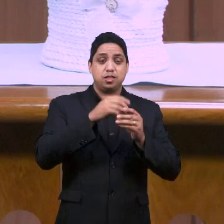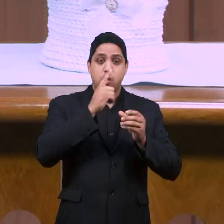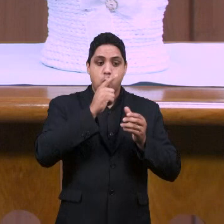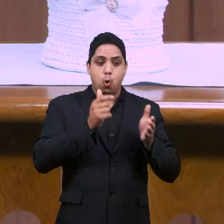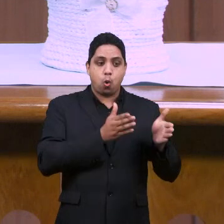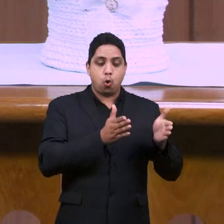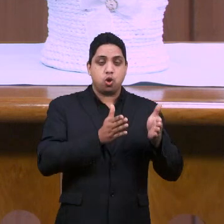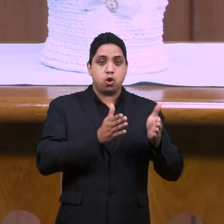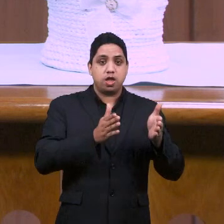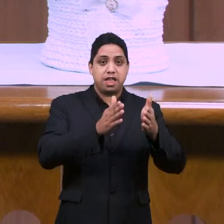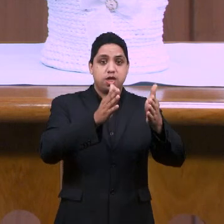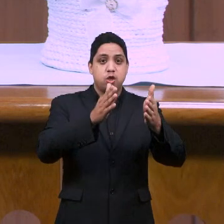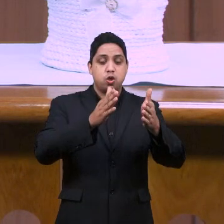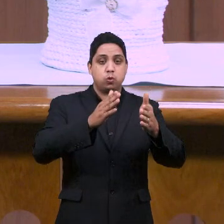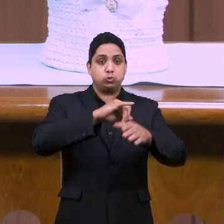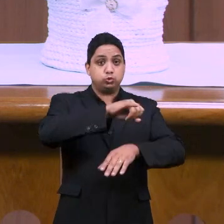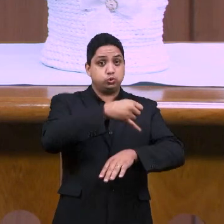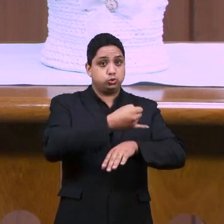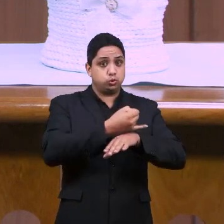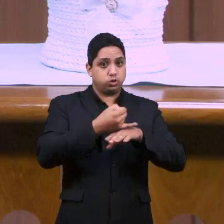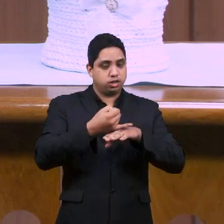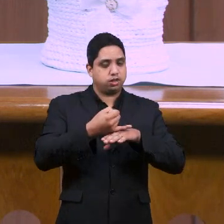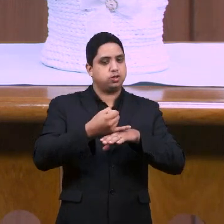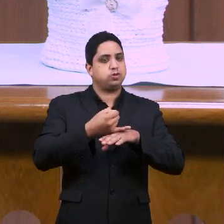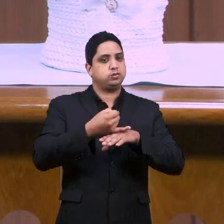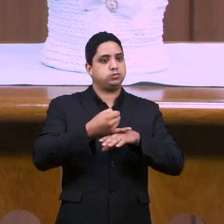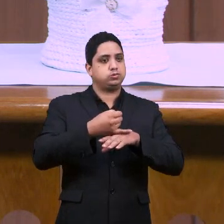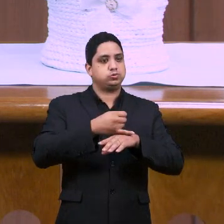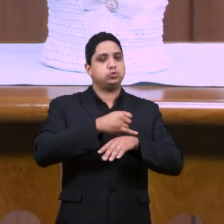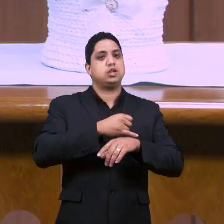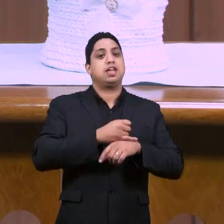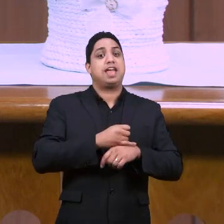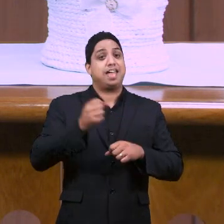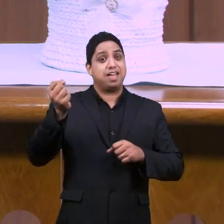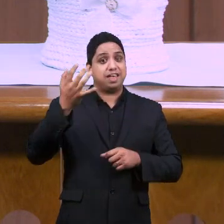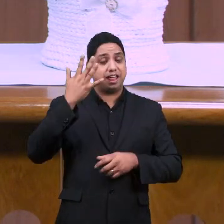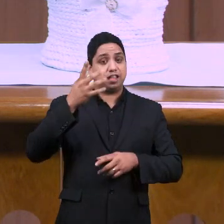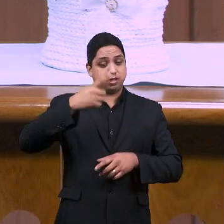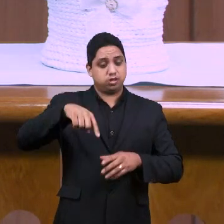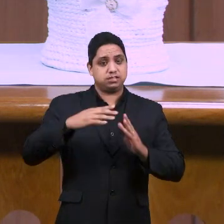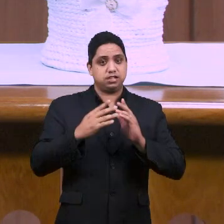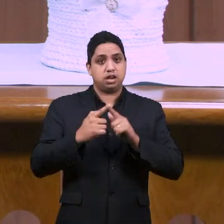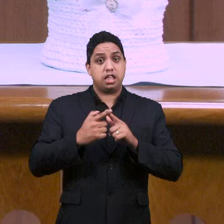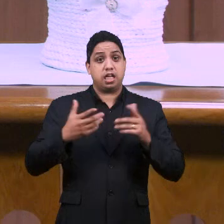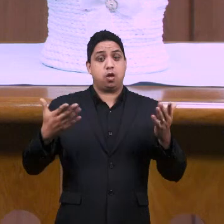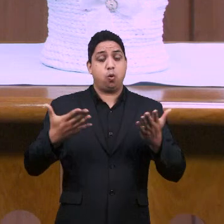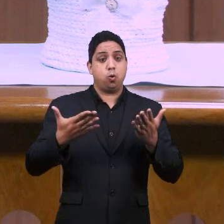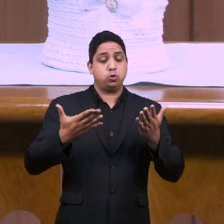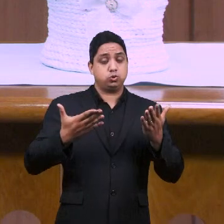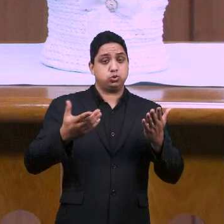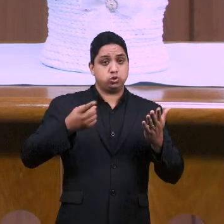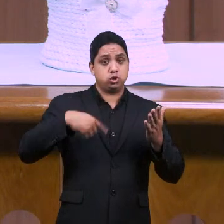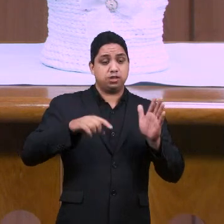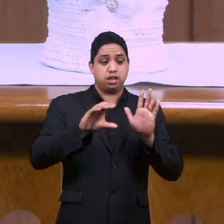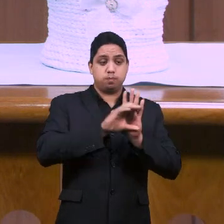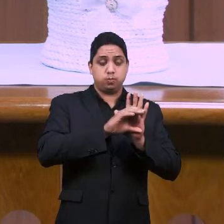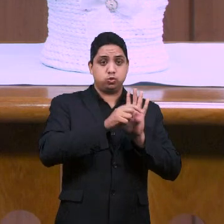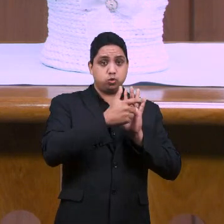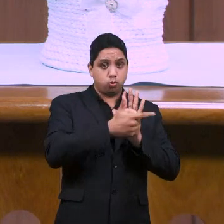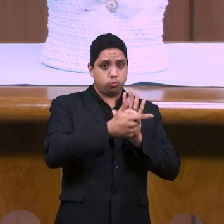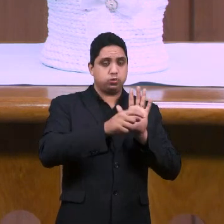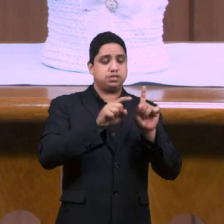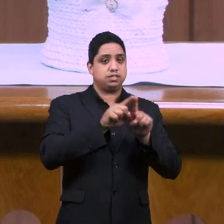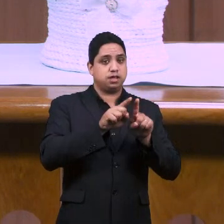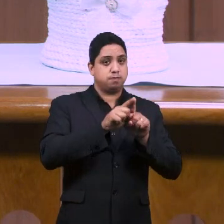du fleuve Jourdain, révélés à l'Église. Et cette fois-ci, nous rajoutons le chapitre 2